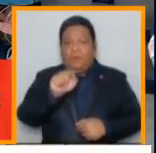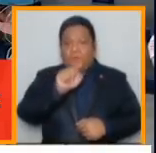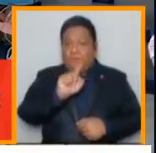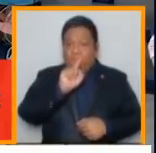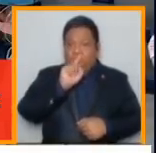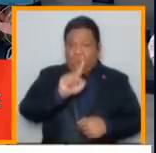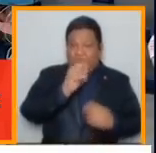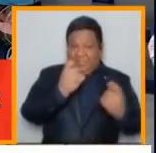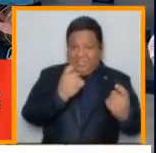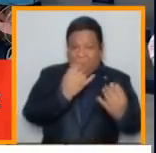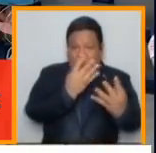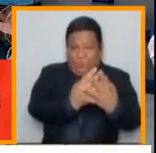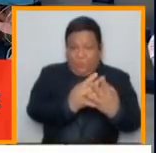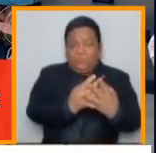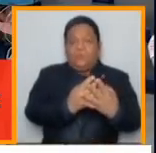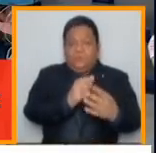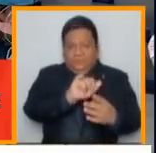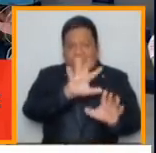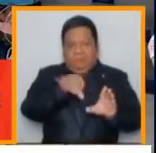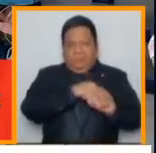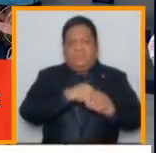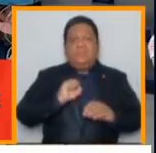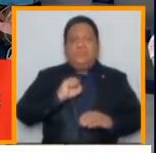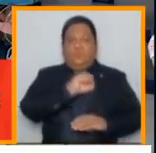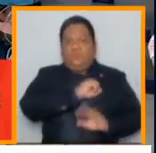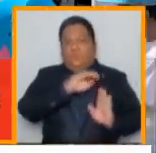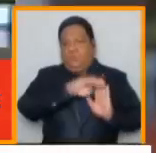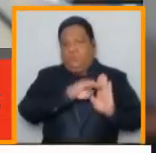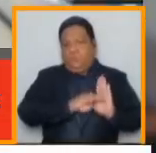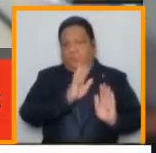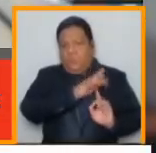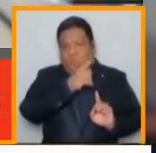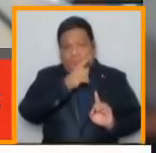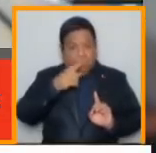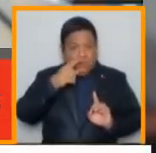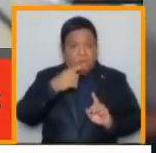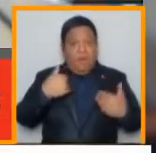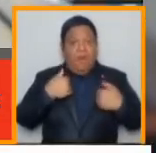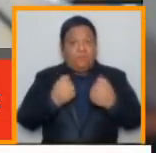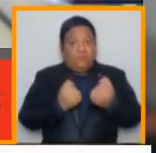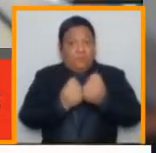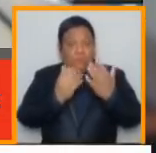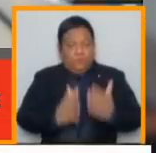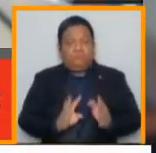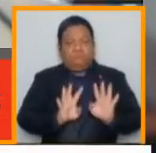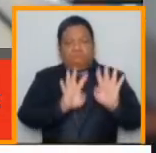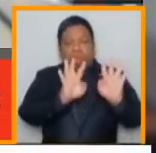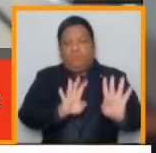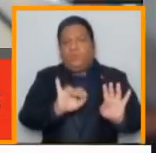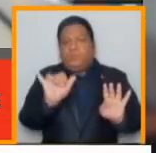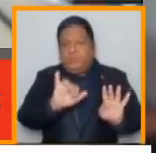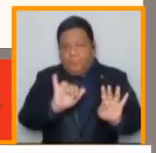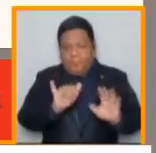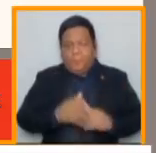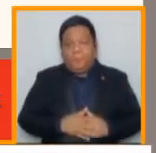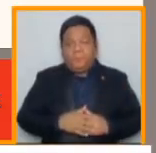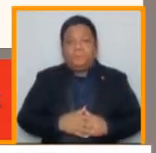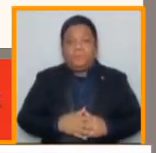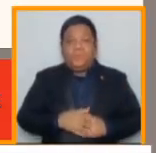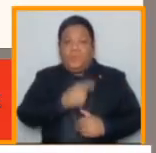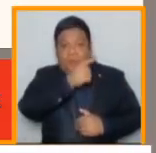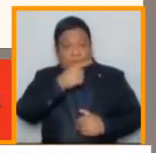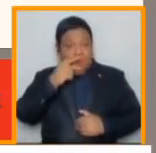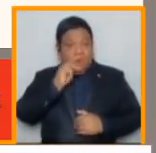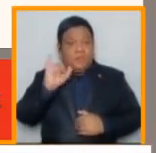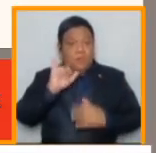na suporta ang ilang supporter ni De Lima sa harap ng Camp Crame. Nagbigay din ng mensahe si Robredo sa Women Today, Women